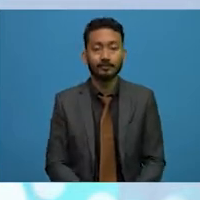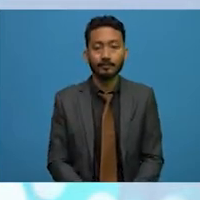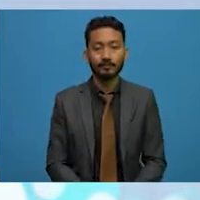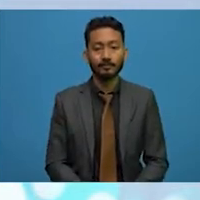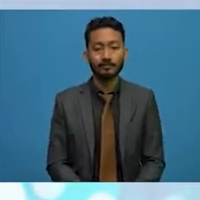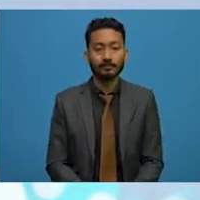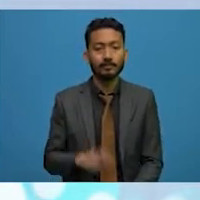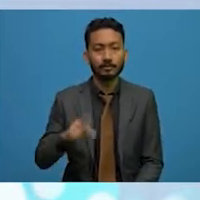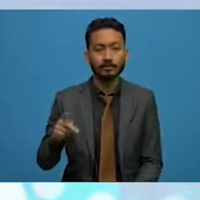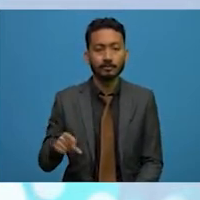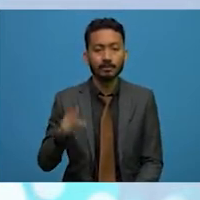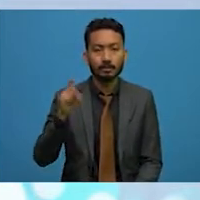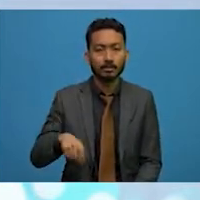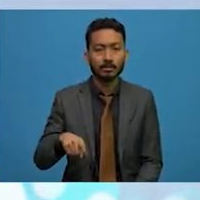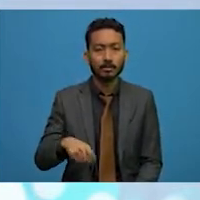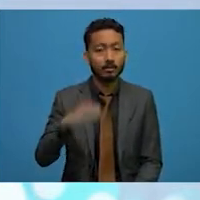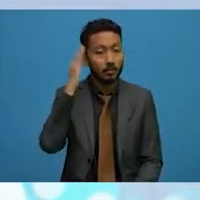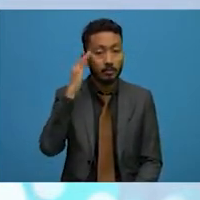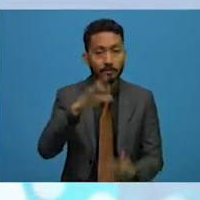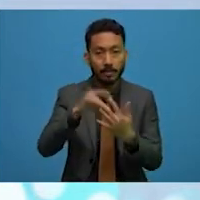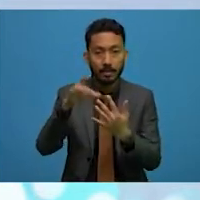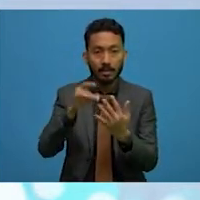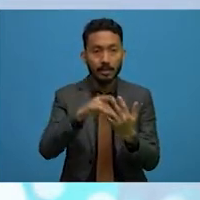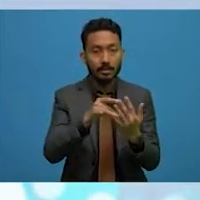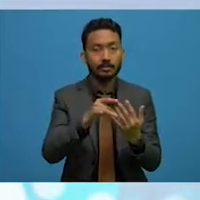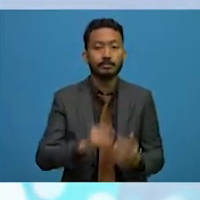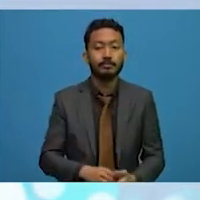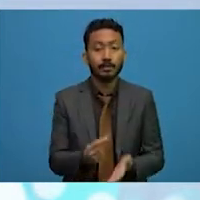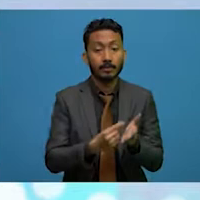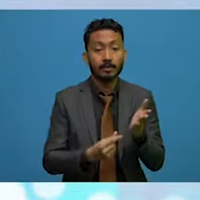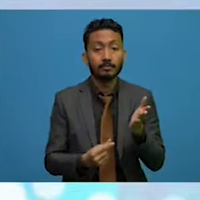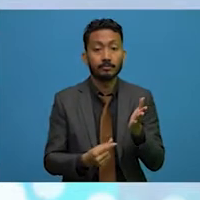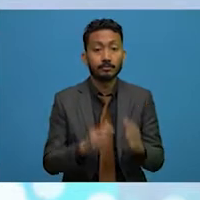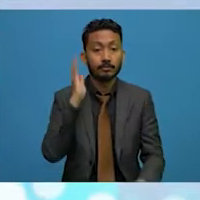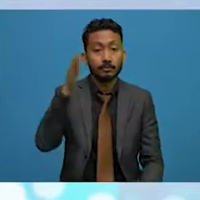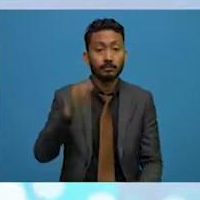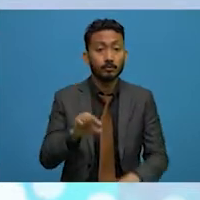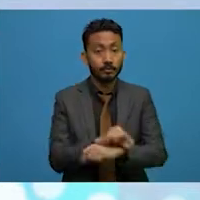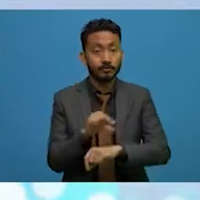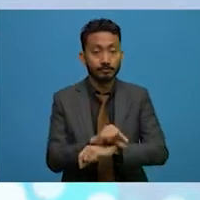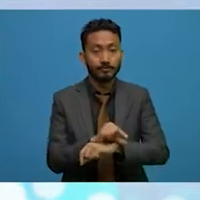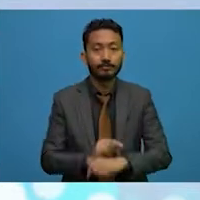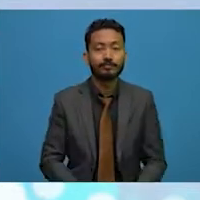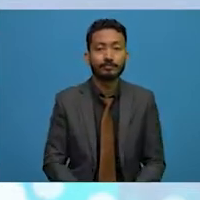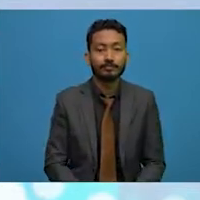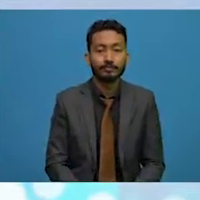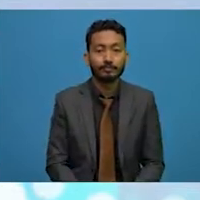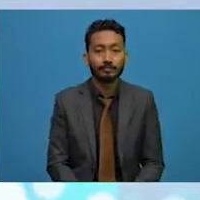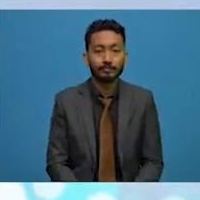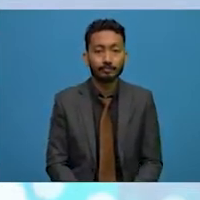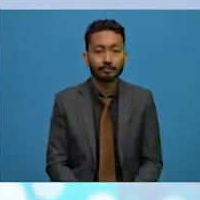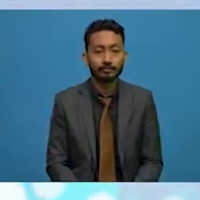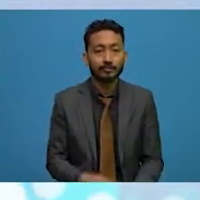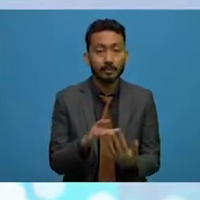Pelajar hendaklah bersifat selektif, iaitu memilih grafik yang akan digunakan. Kriteria dalam